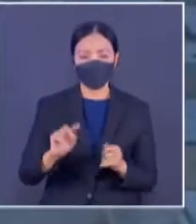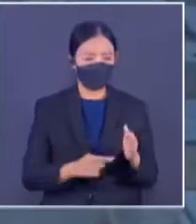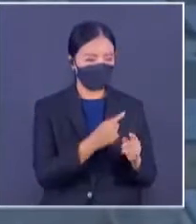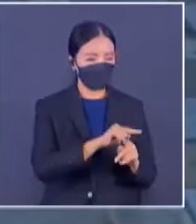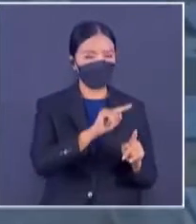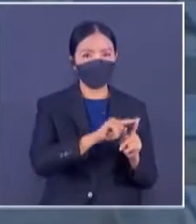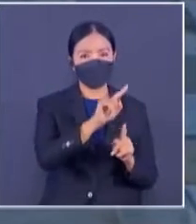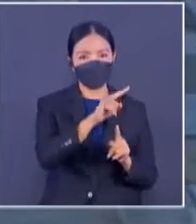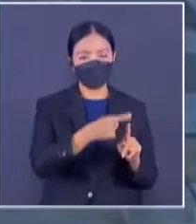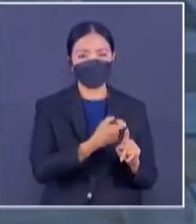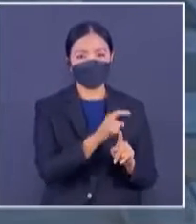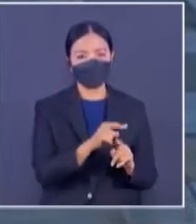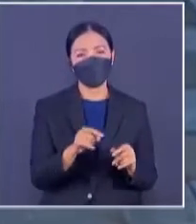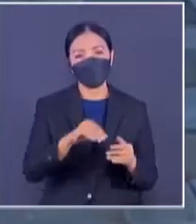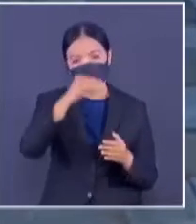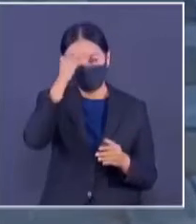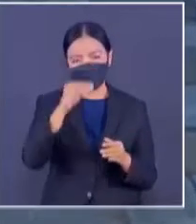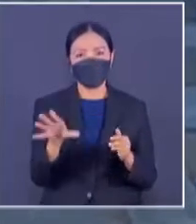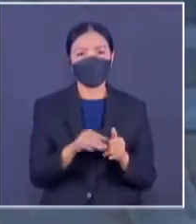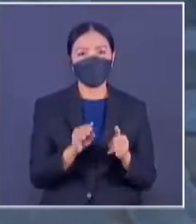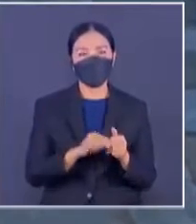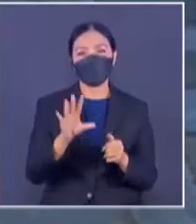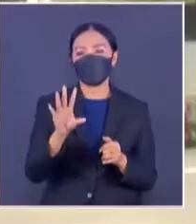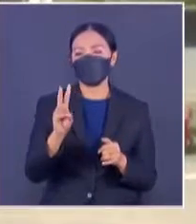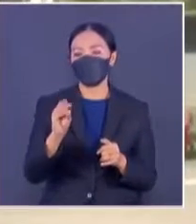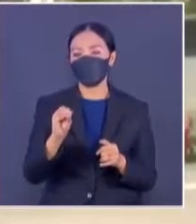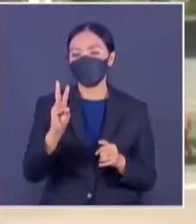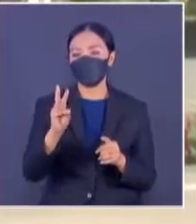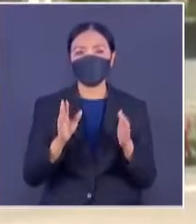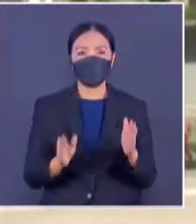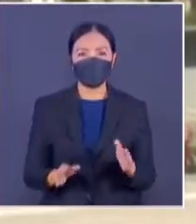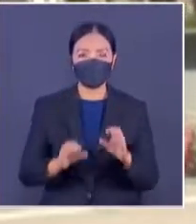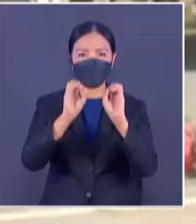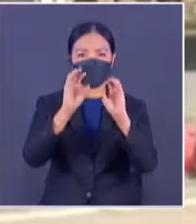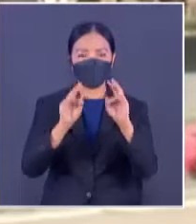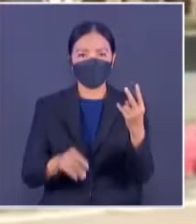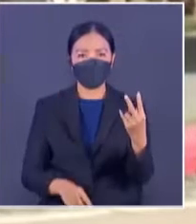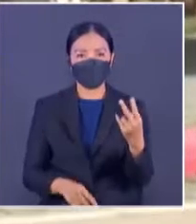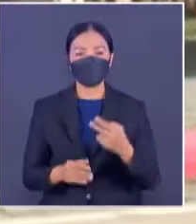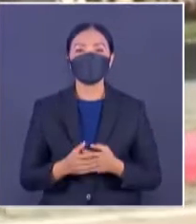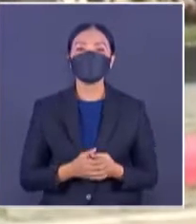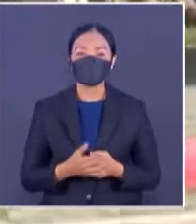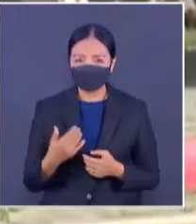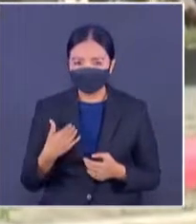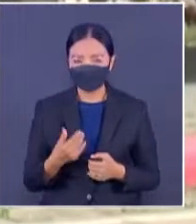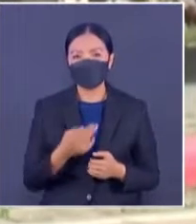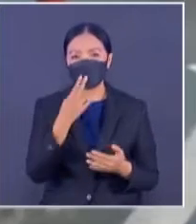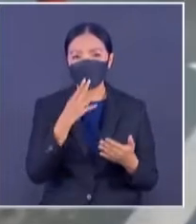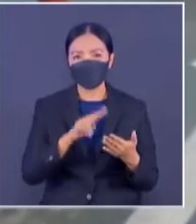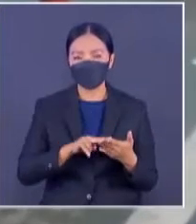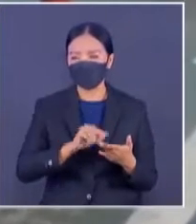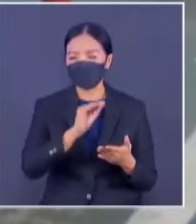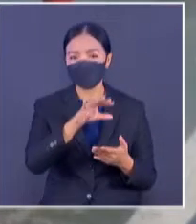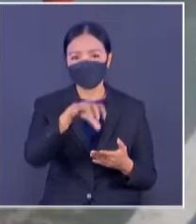ายนที่ผ่านมาครับมีนักเรียนติดเชื้อไปแล้วเนี่ย66คนครับมีคุณครูอีก2คนล่าสุดมีการทำหนังสือกำชับ